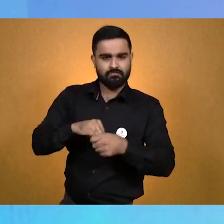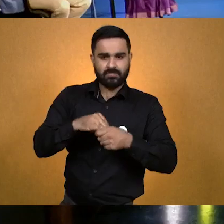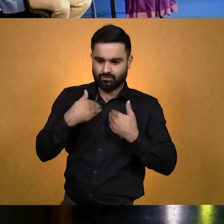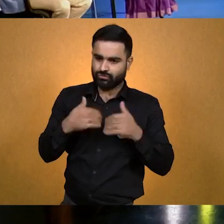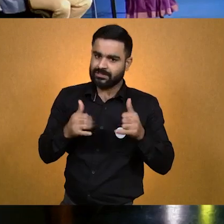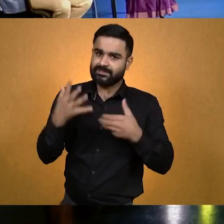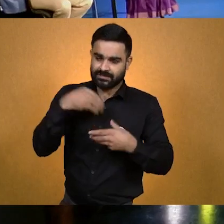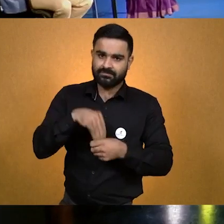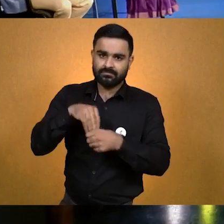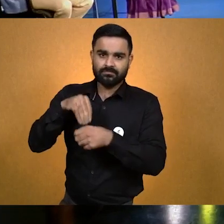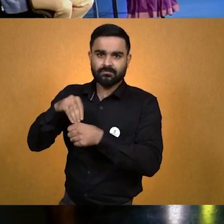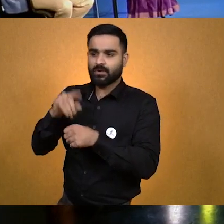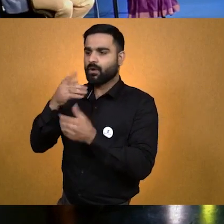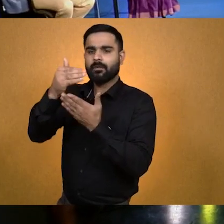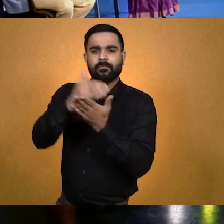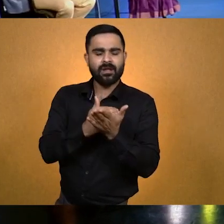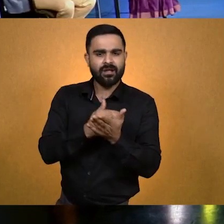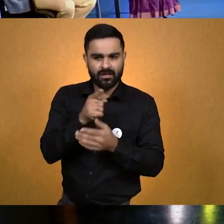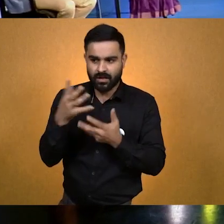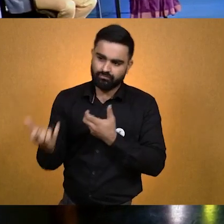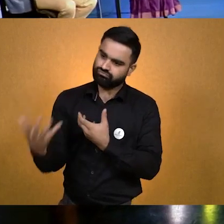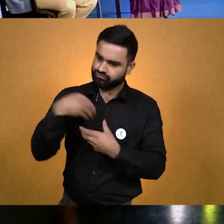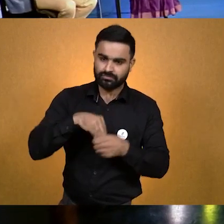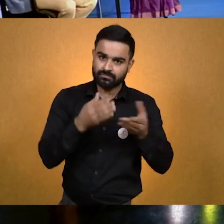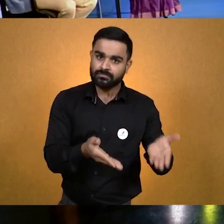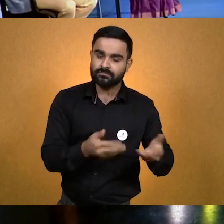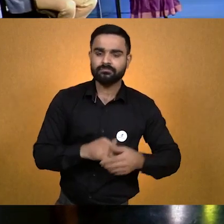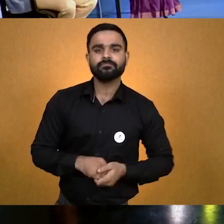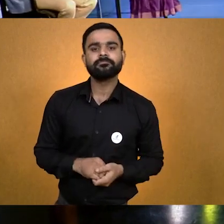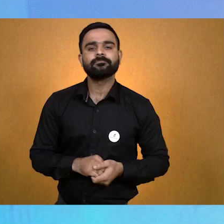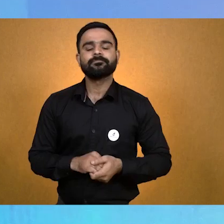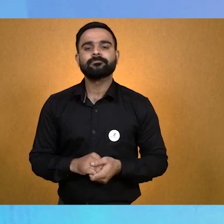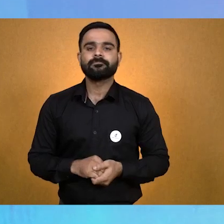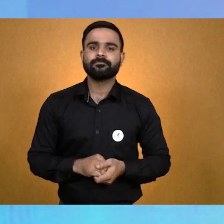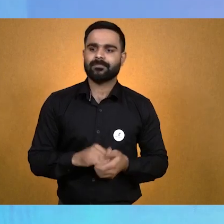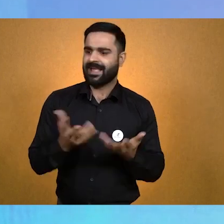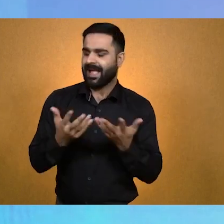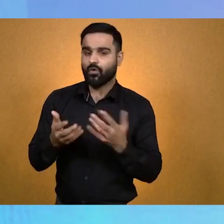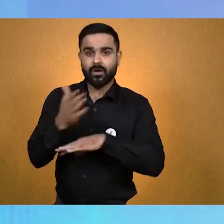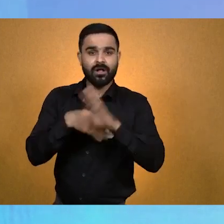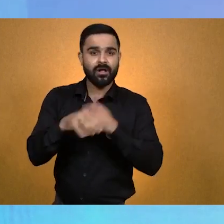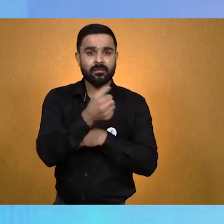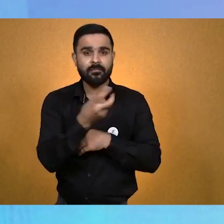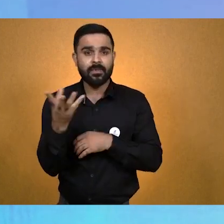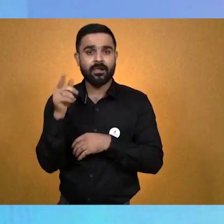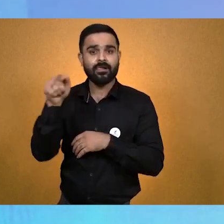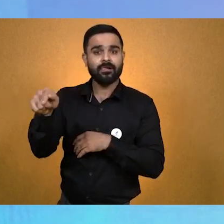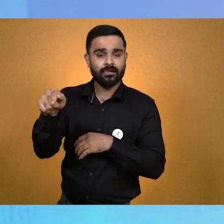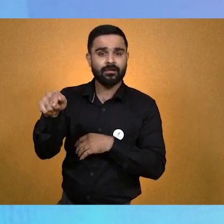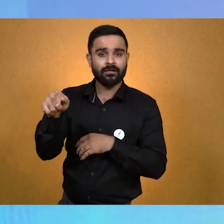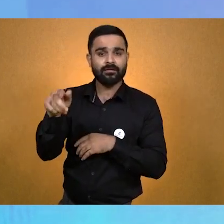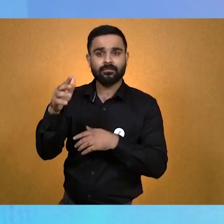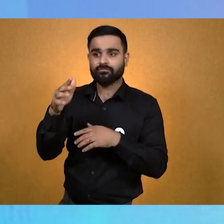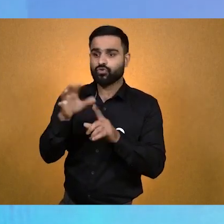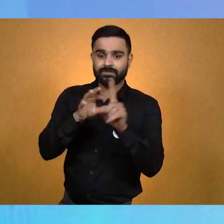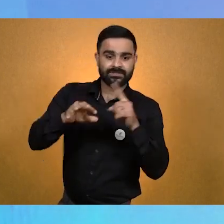अस विद वन ऑफ आवर प्रोग्राम्स. आई सेड, सी, आई वांट टू ब्रिंग देम हियर, एंड हाउ मेनी डिसेबल्ड वुड बी देयर